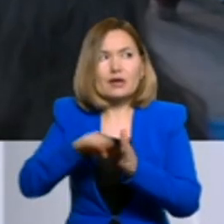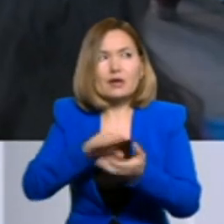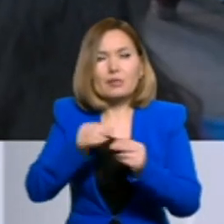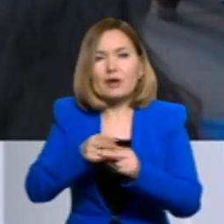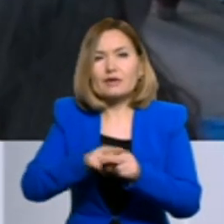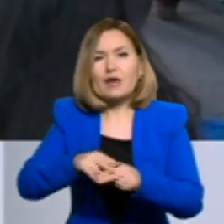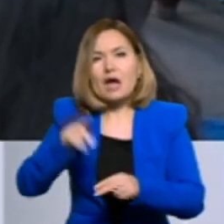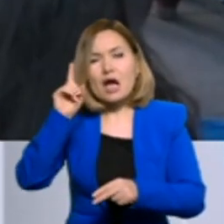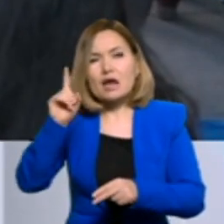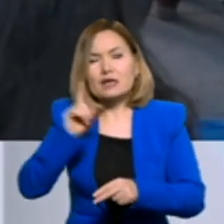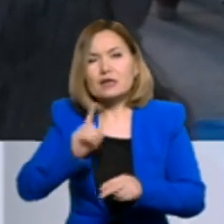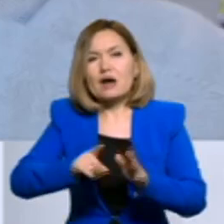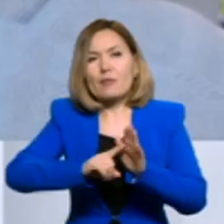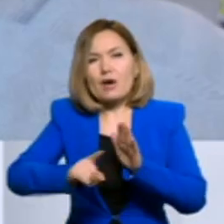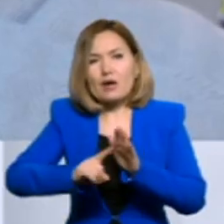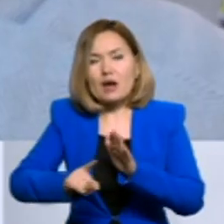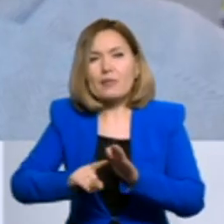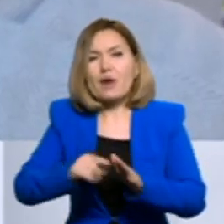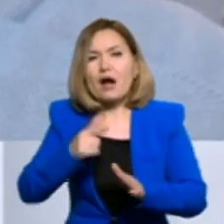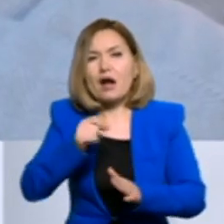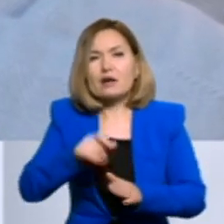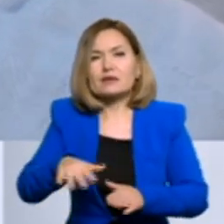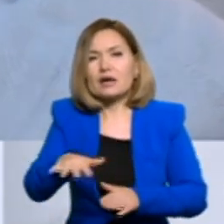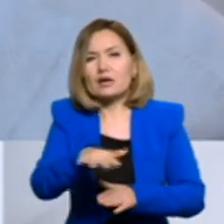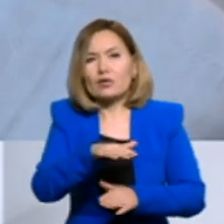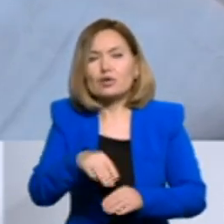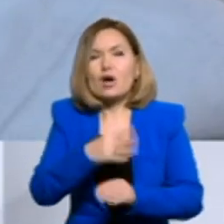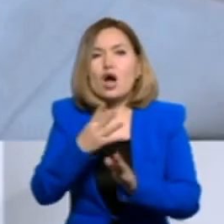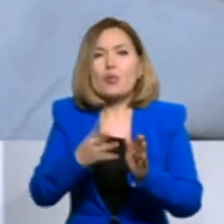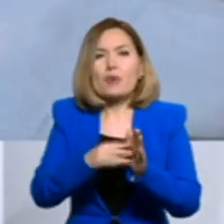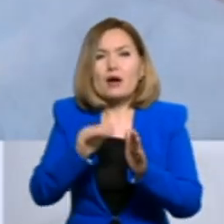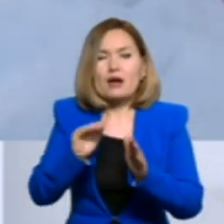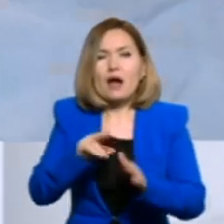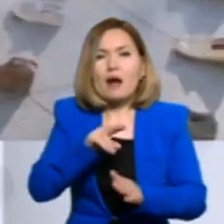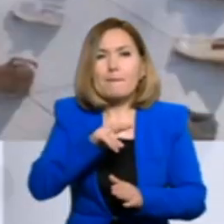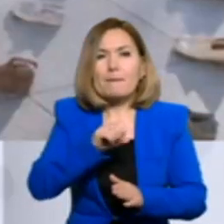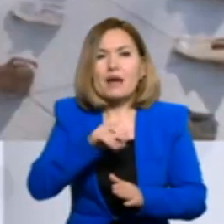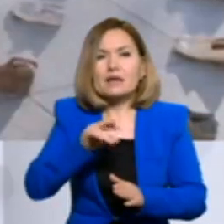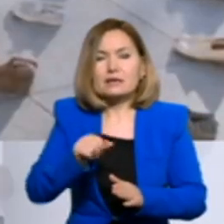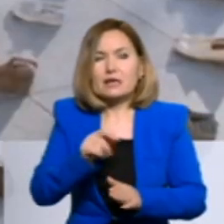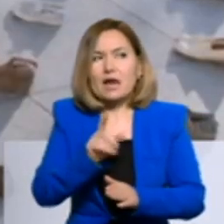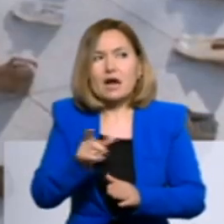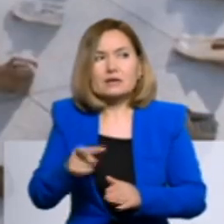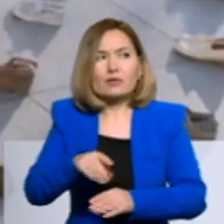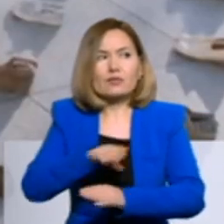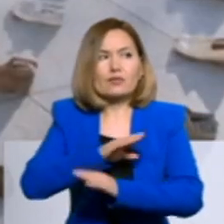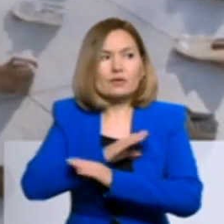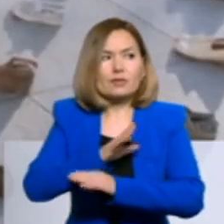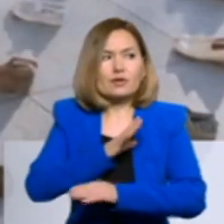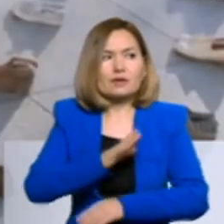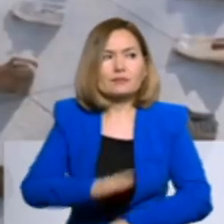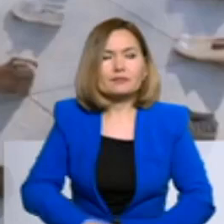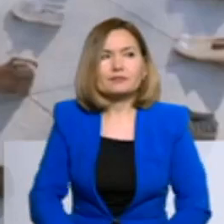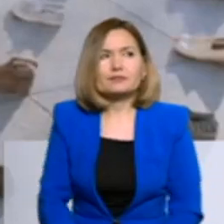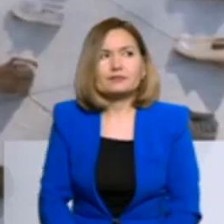бері Израильдің бомбалау операцияларынан Газа секторында 19 мыңға жуық палестиналық мерт болған.